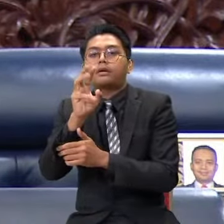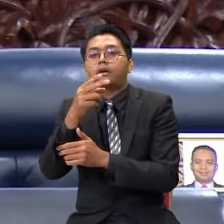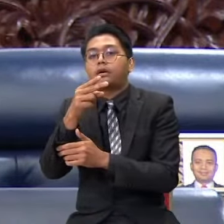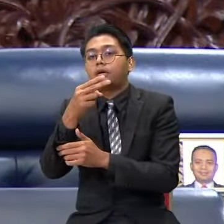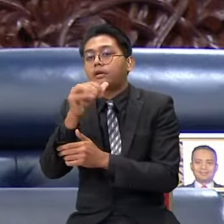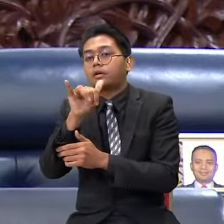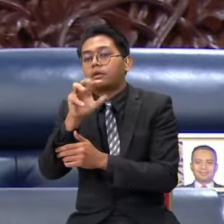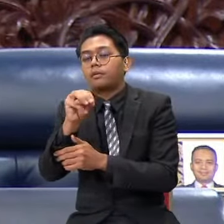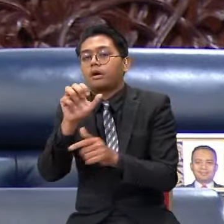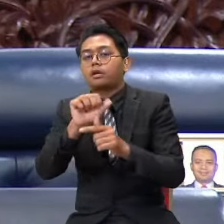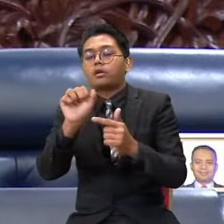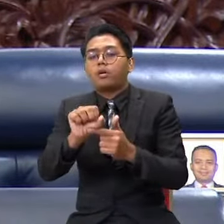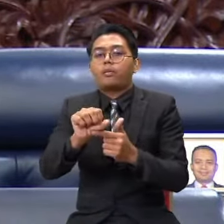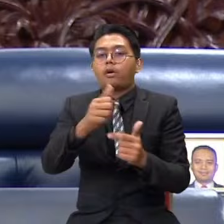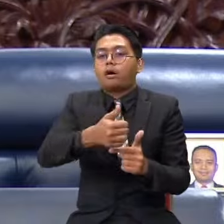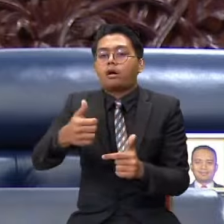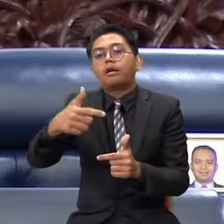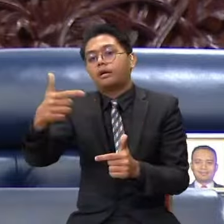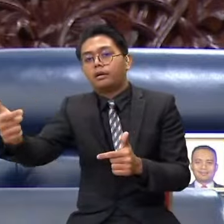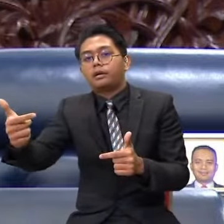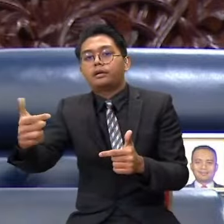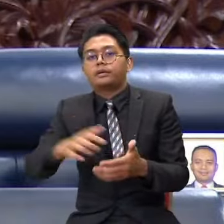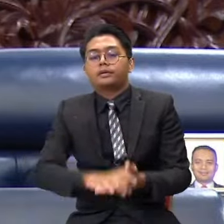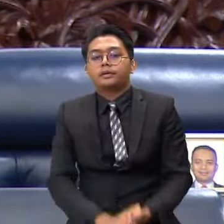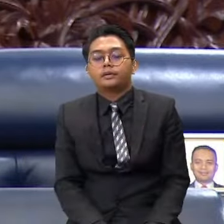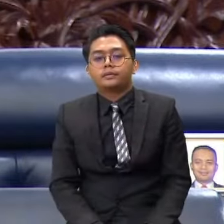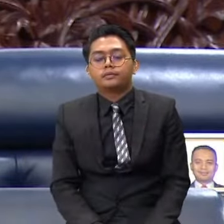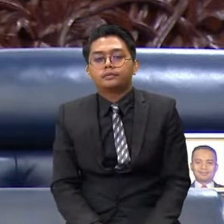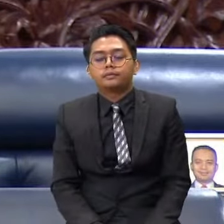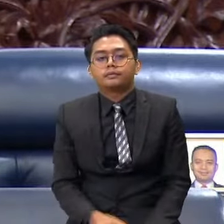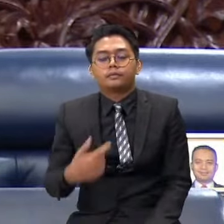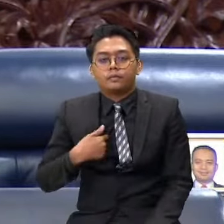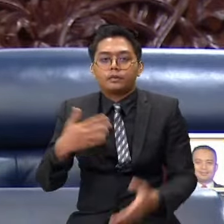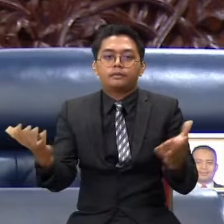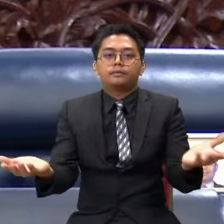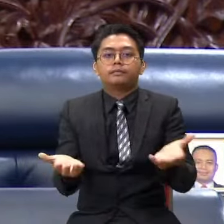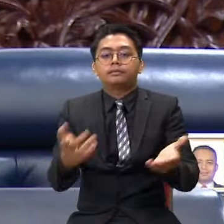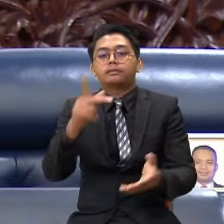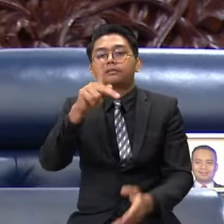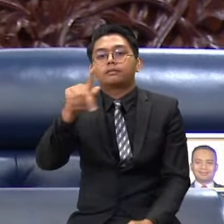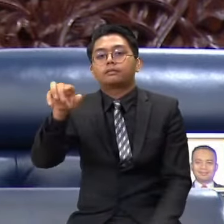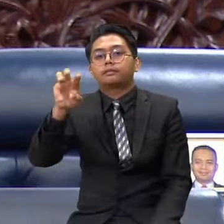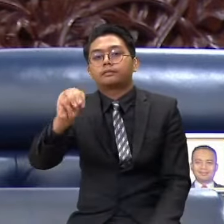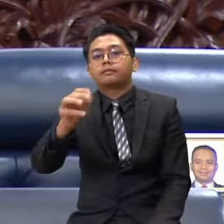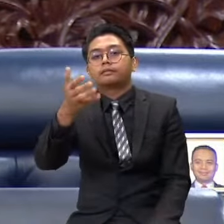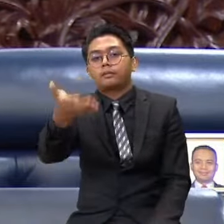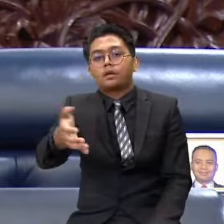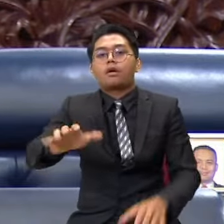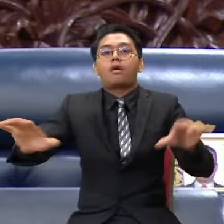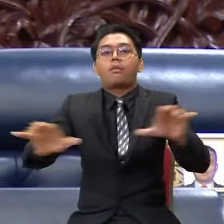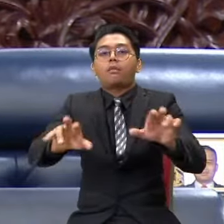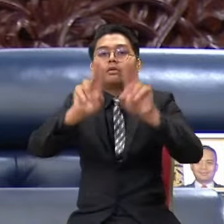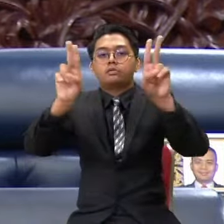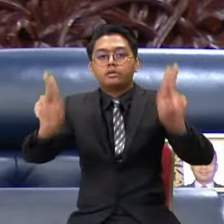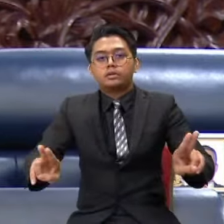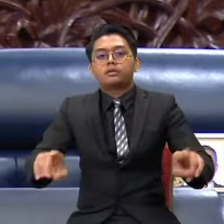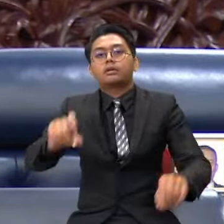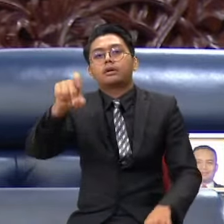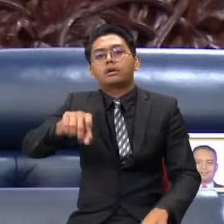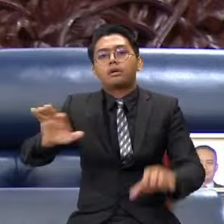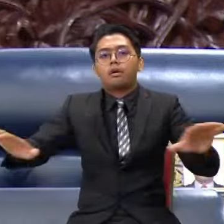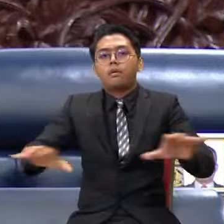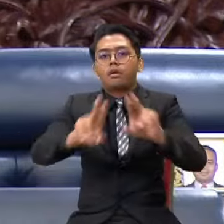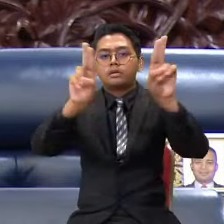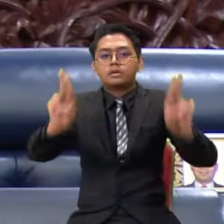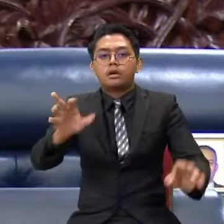ini merupakan ventilator daripada suppli lain saya juga menyeru kepada kementerian kesihatan supaya buat testing kita kena test kalau